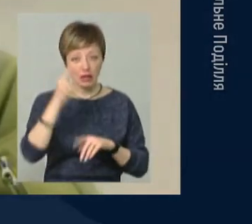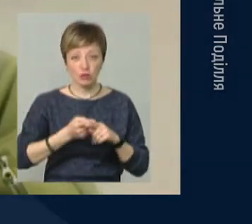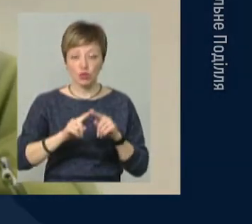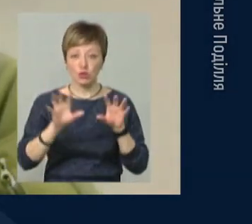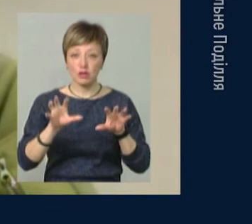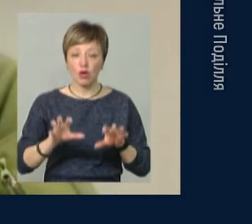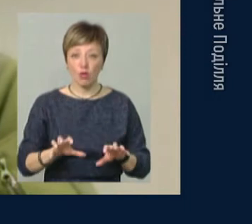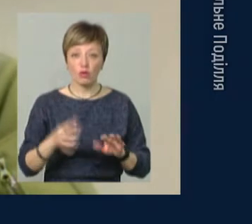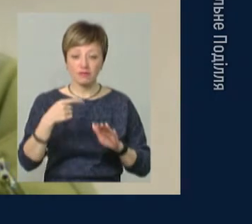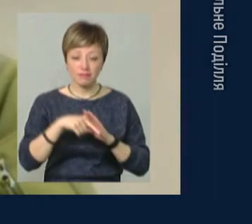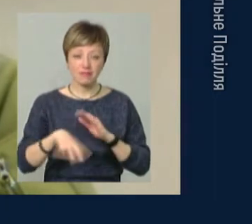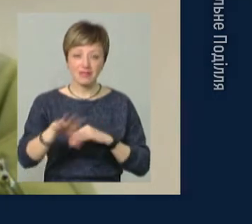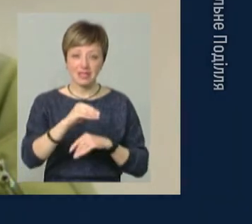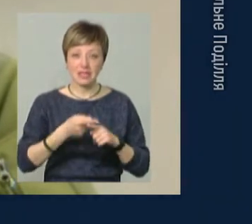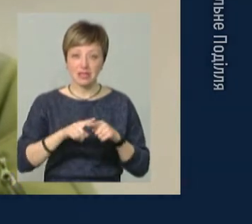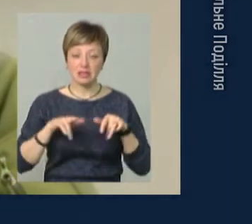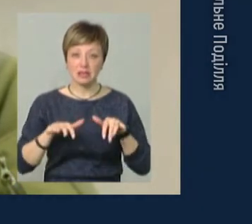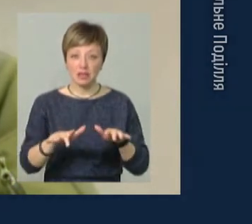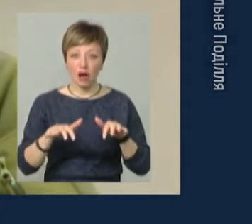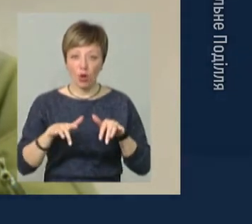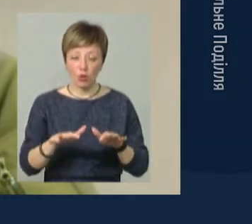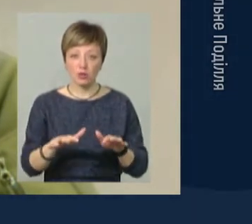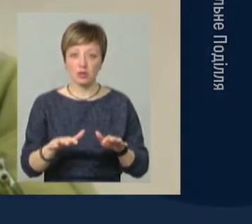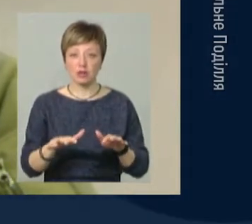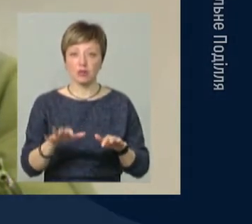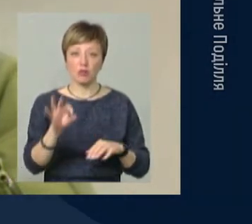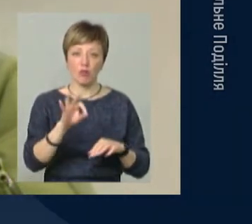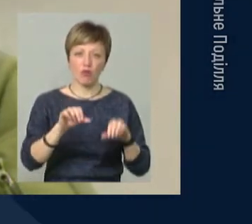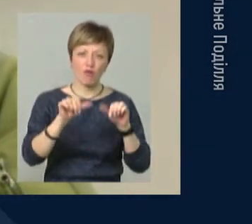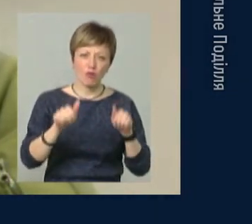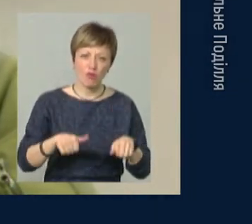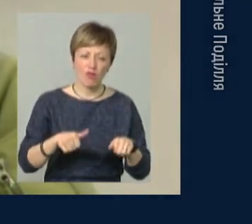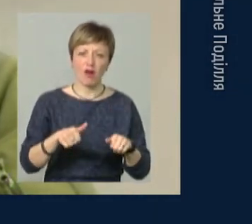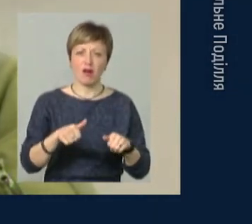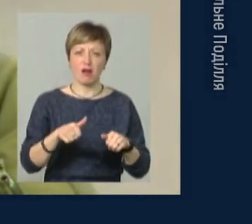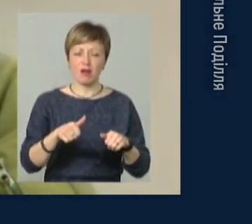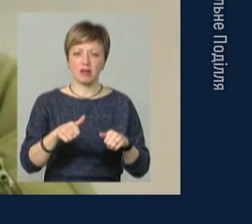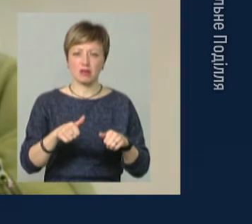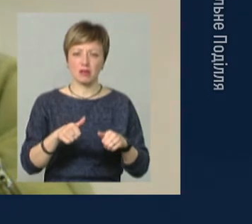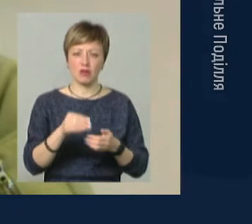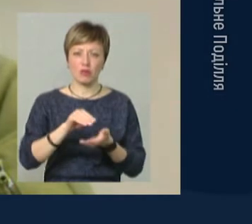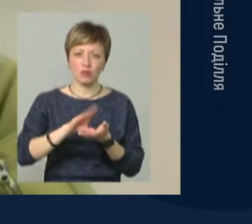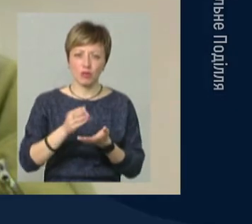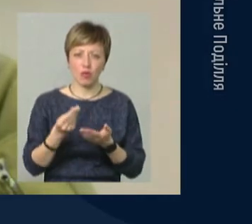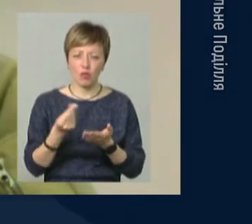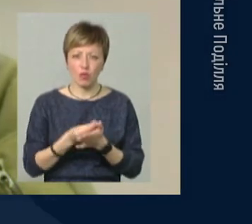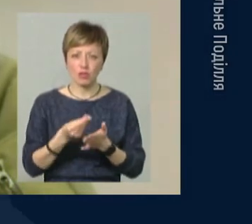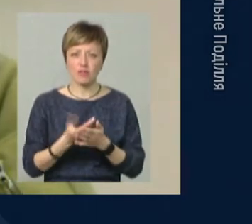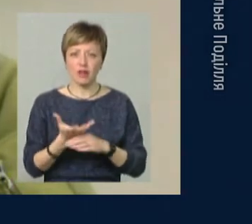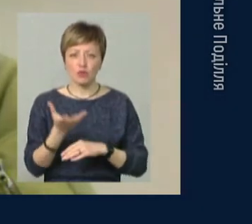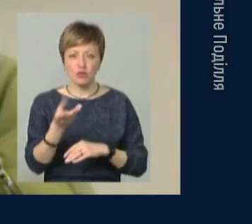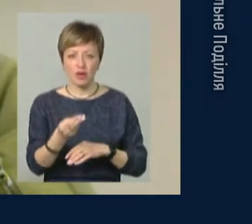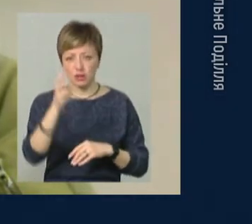полягає в тому, що всі ці заходи стосовно формування фонду, надходження коштів, їх